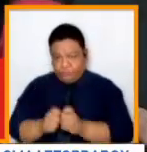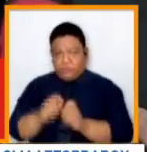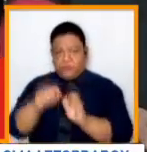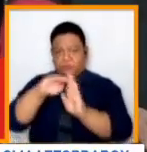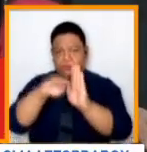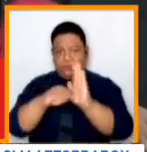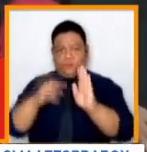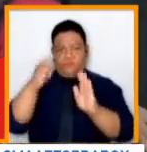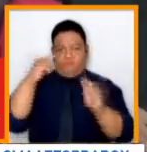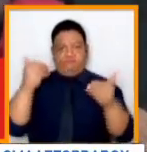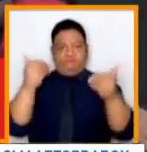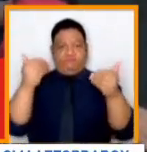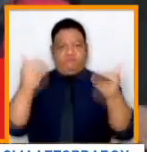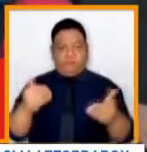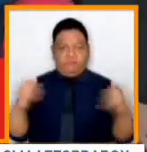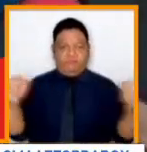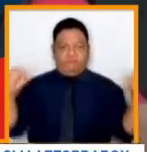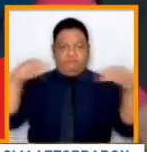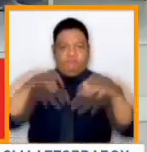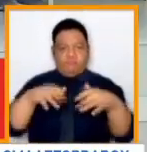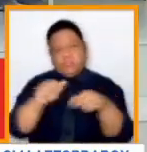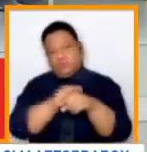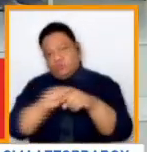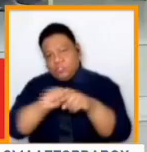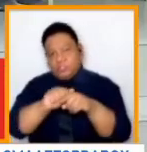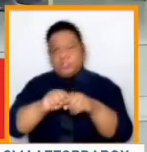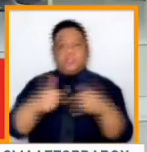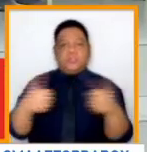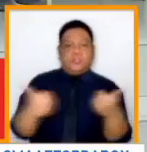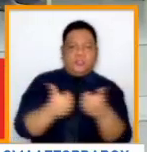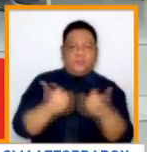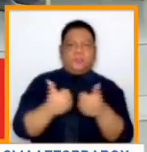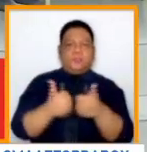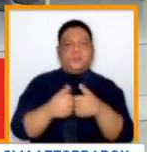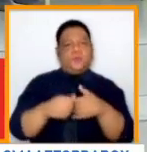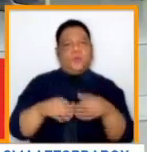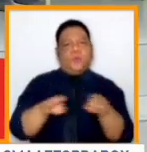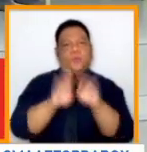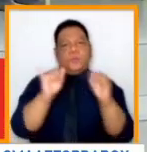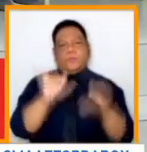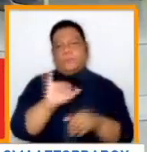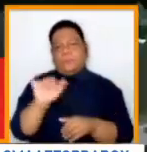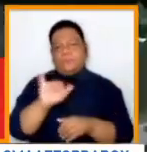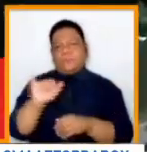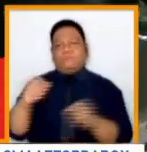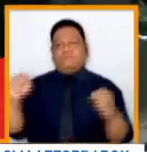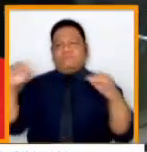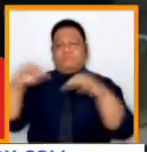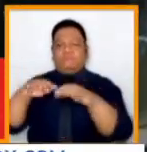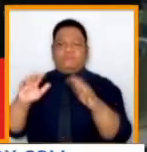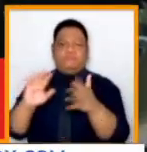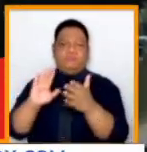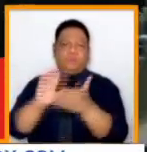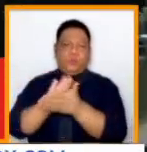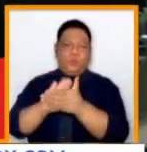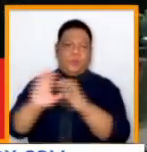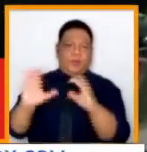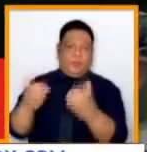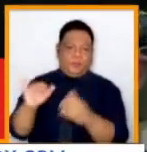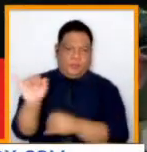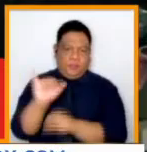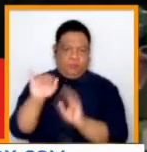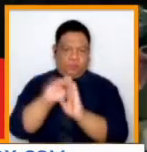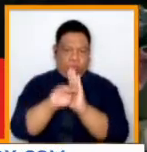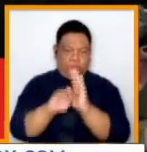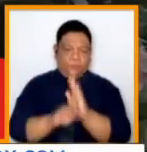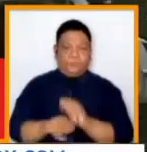ng face-to-face training at games na halos kapareho ng guidelines sa face-to-face classes. Ang NCAA puspusan na ang paghahanda,